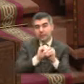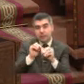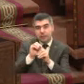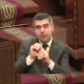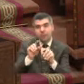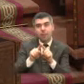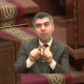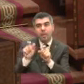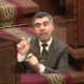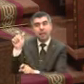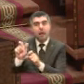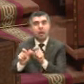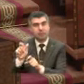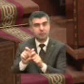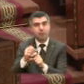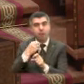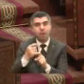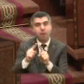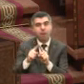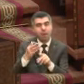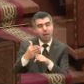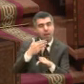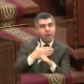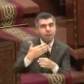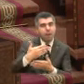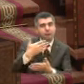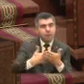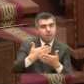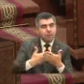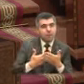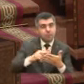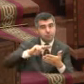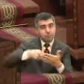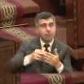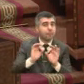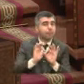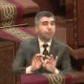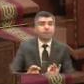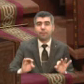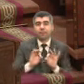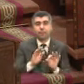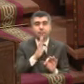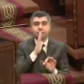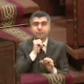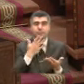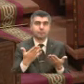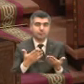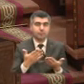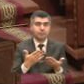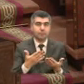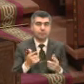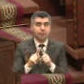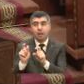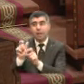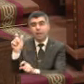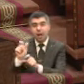المياه. راه تكلمتي على العقد ديال الفرشات المائيه، حتى وحده فيهم ما توقعت، لانه اشكال ديال المستعملين. المستعمل بالنسبه ليه منين